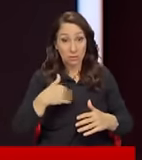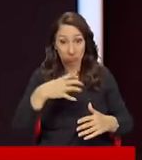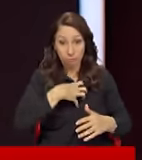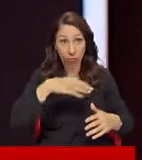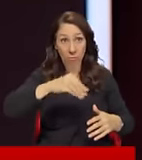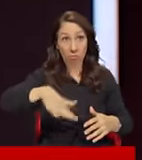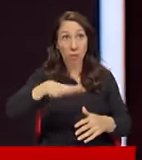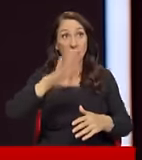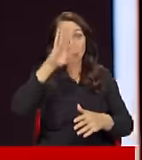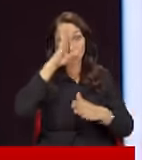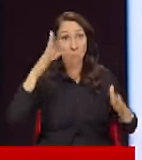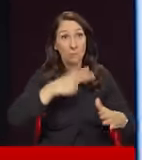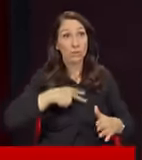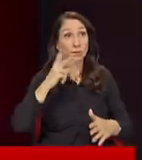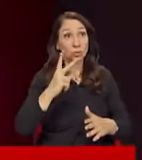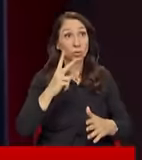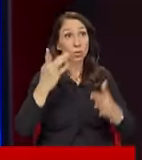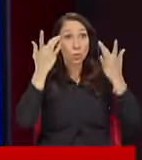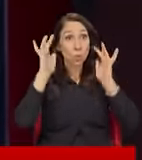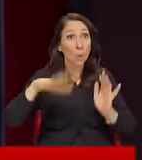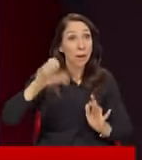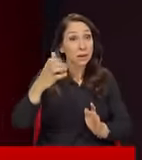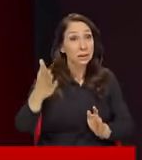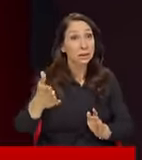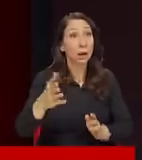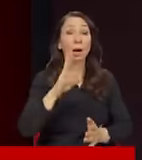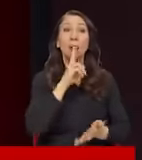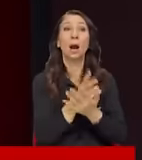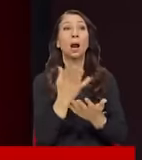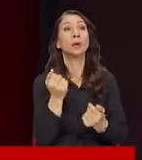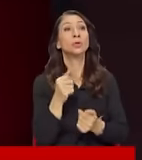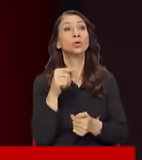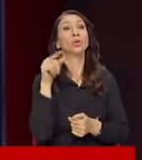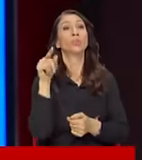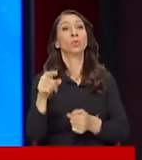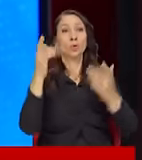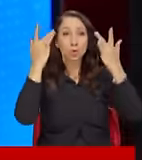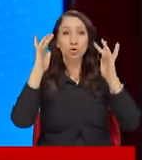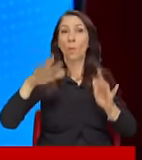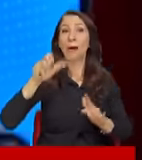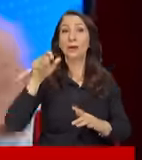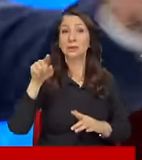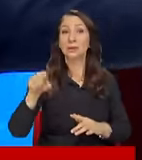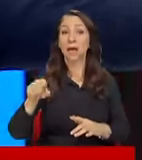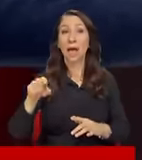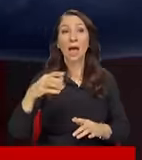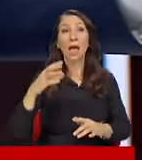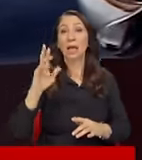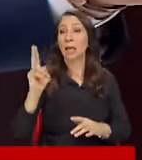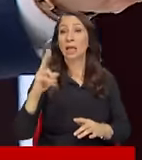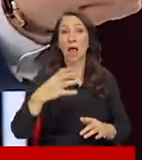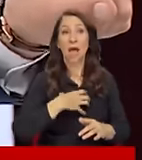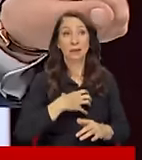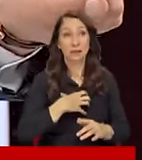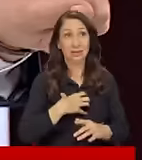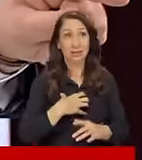mülkiyeti. İstanbul Büyükşehir Belediyesi'nin kültür merkezi. Karar aldık. Bu kültür merkezini kendilerine ait,